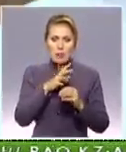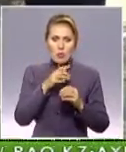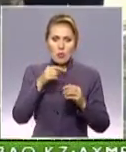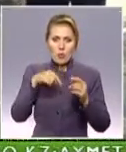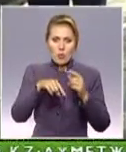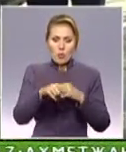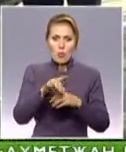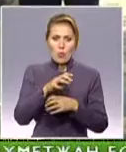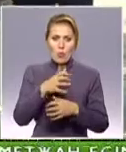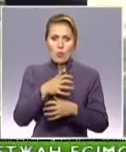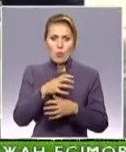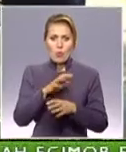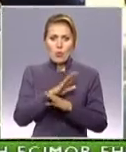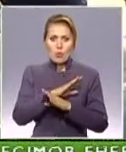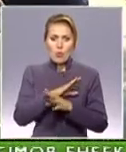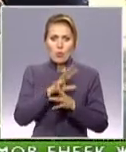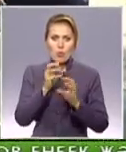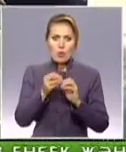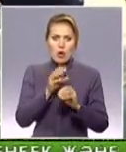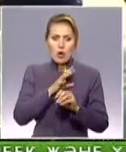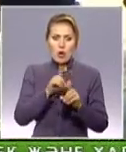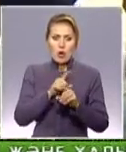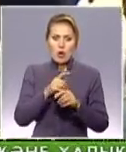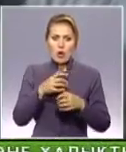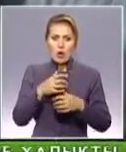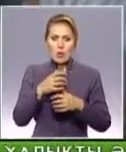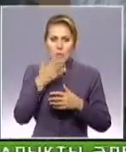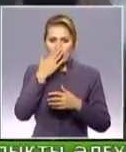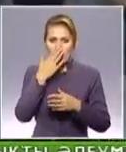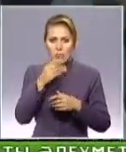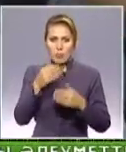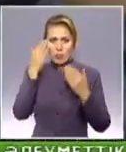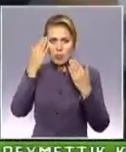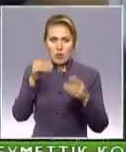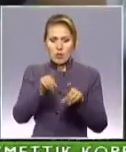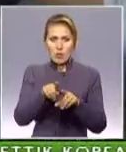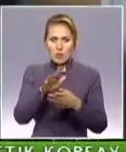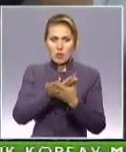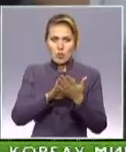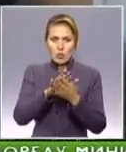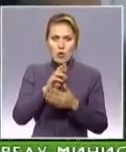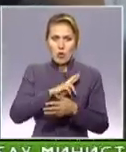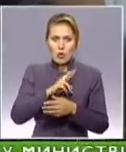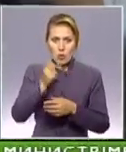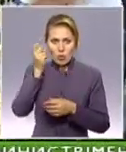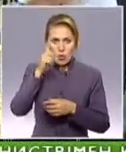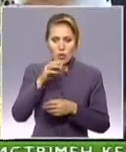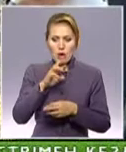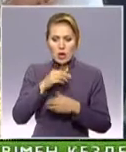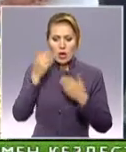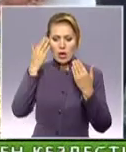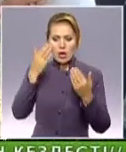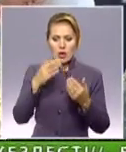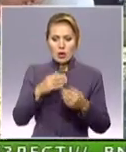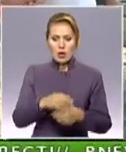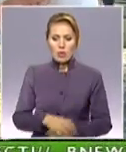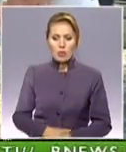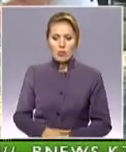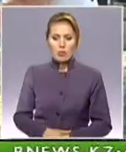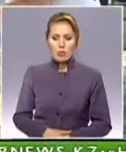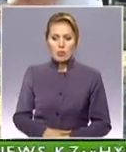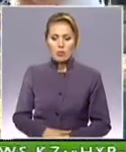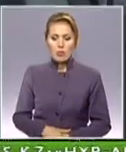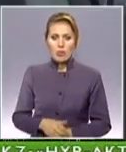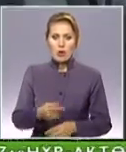шұңқырдағы өлексемен күлімсі иіс туралы білмейтінін айтып ақталды. Надо выяснить все это. Я выясню, я же не знаю. Может, мы его приглашали за это,